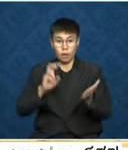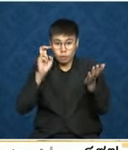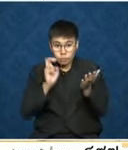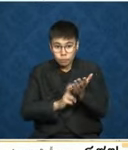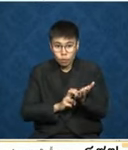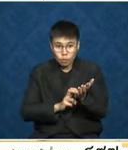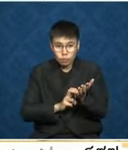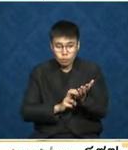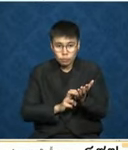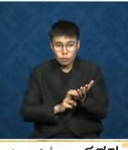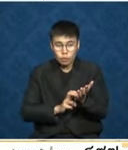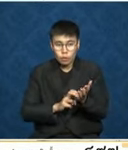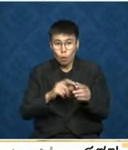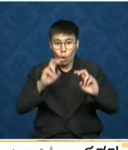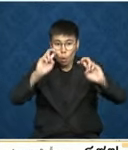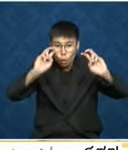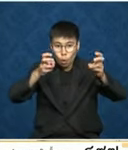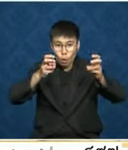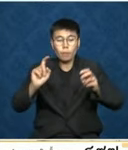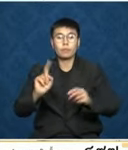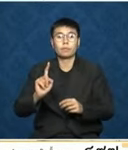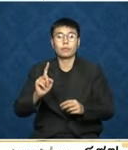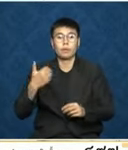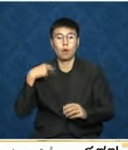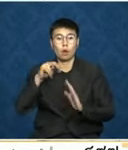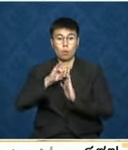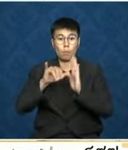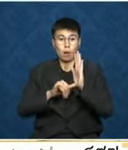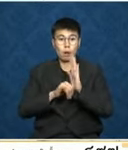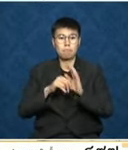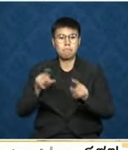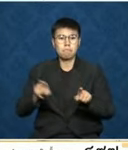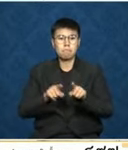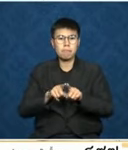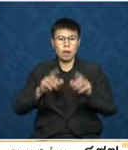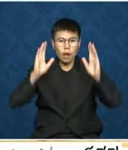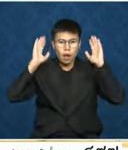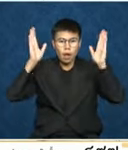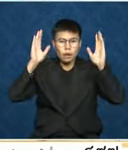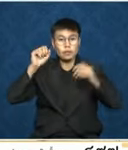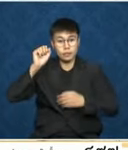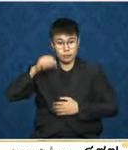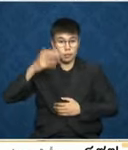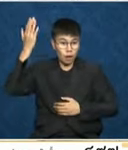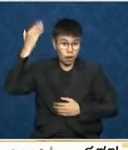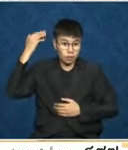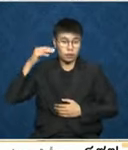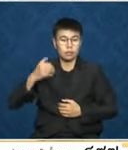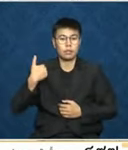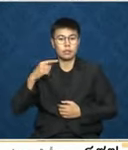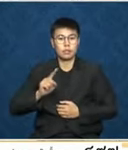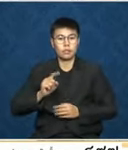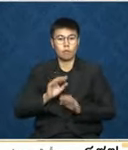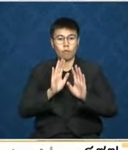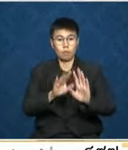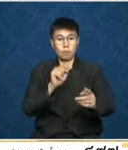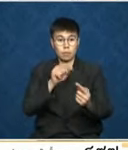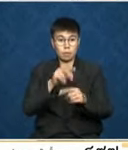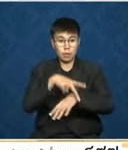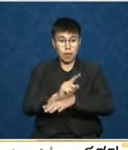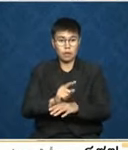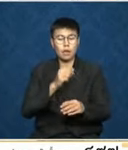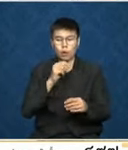การประชุมหรือว่าจะเป็นเหมือนกับนโยบายการหาเสียงที่ผ่านมาค่าท่าประธานจึงอยากจะเรียนท่านประธานไปยังหน่วยงานที่เกี่ยวข้องค่ะ